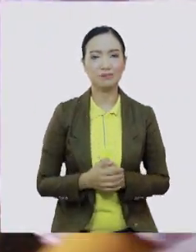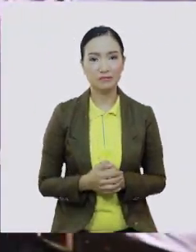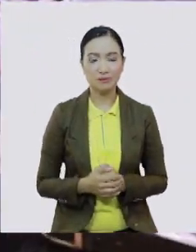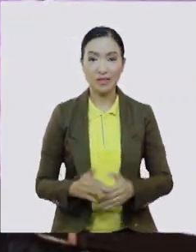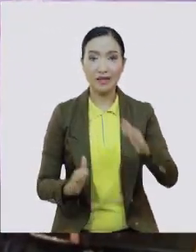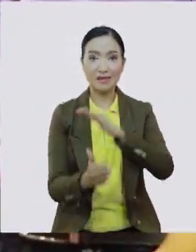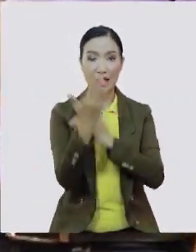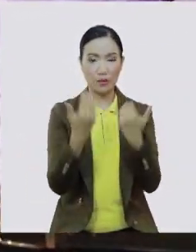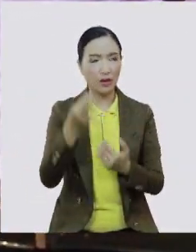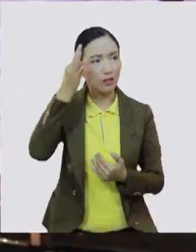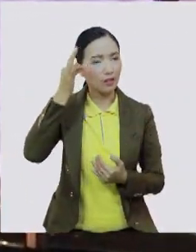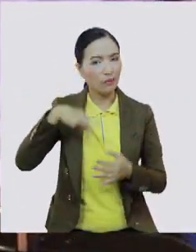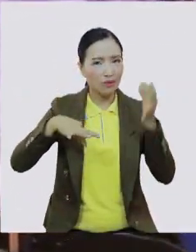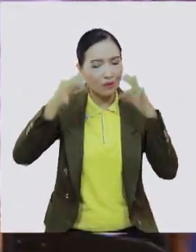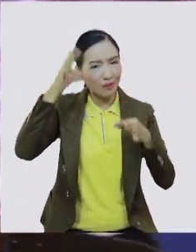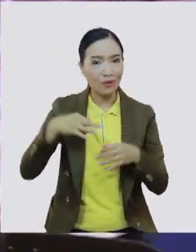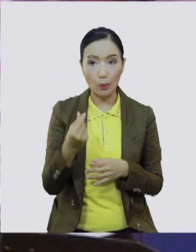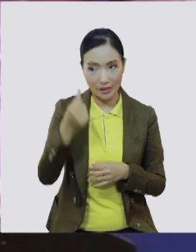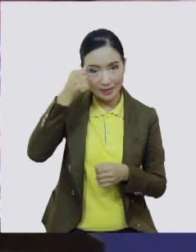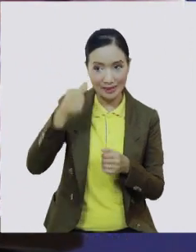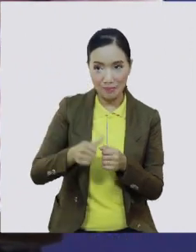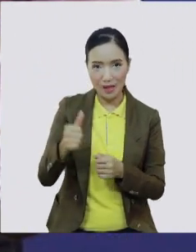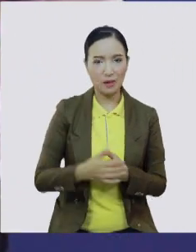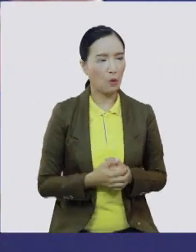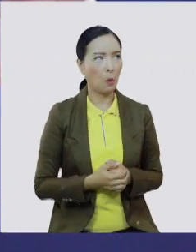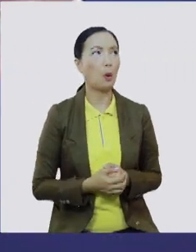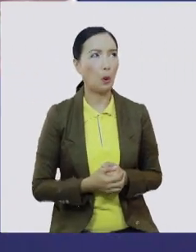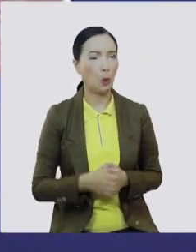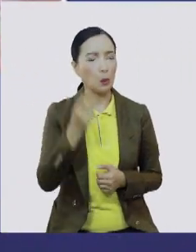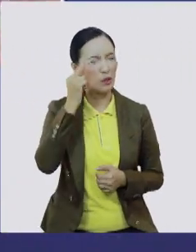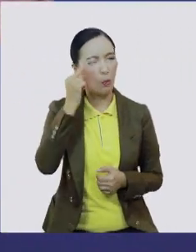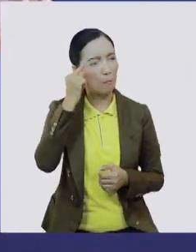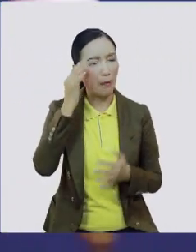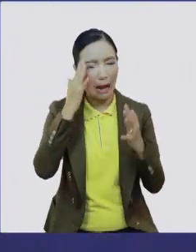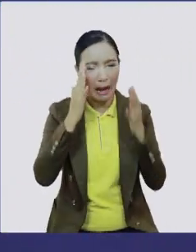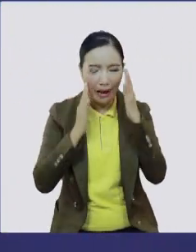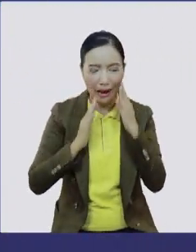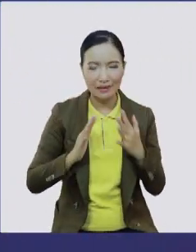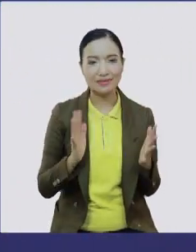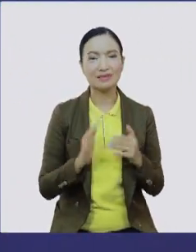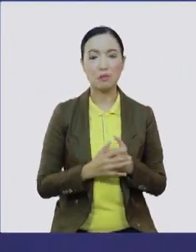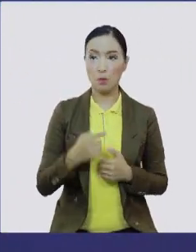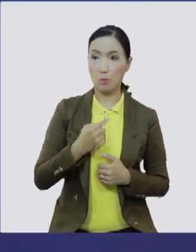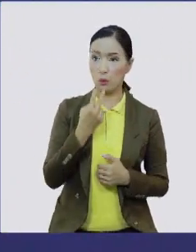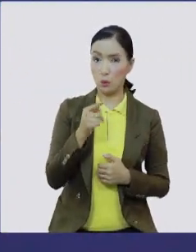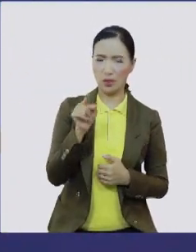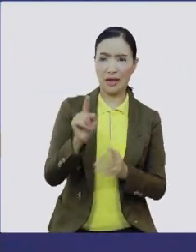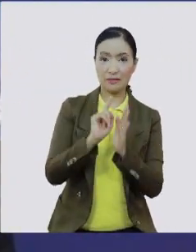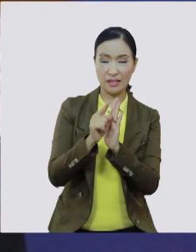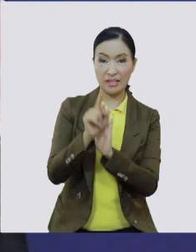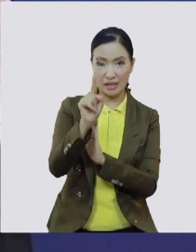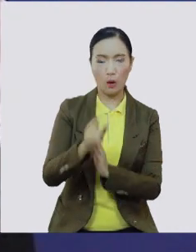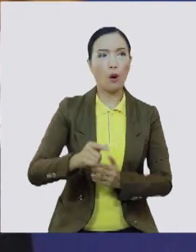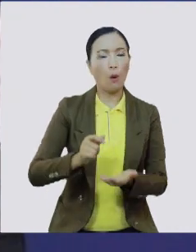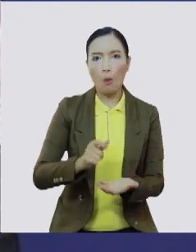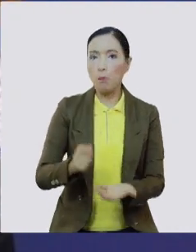เช้านี้เหงื่อหยดไปกี่หยดเนี่ยจำได้ไหม รู้สึกว่าเยอะเหมือนกัน เยอะหมดเลยที่ผมเมื่อกี้ผมยืนดูเนี่ยประมาณ1นาทีนี่ตีไ